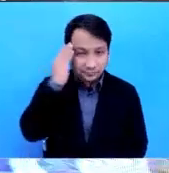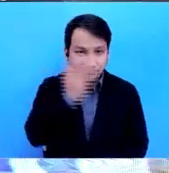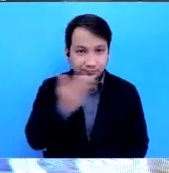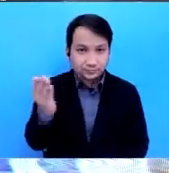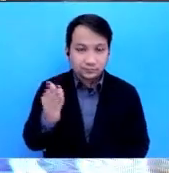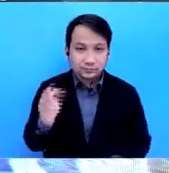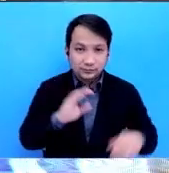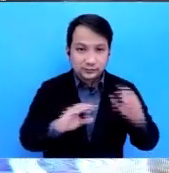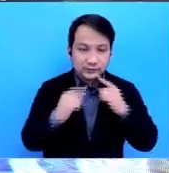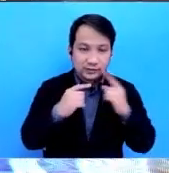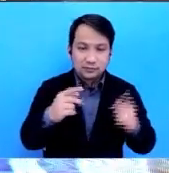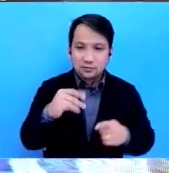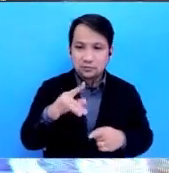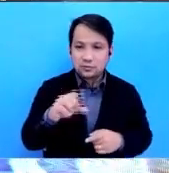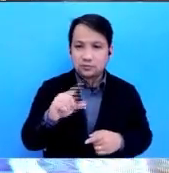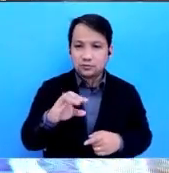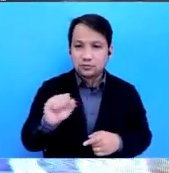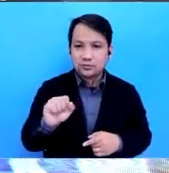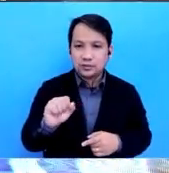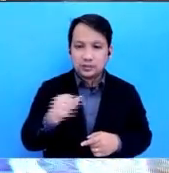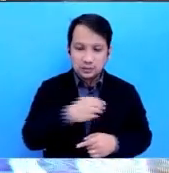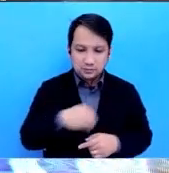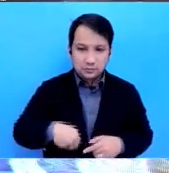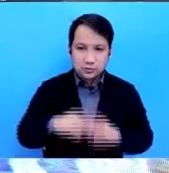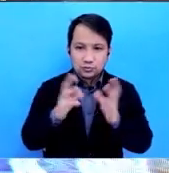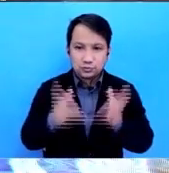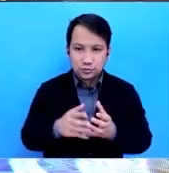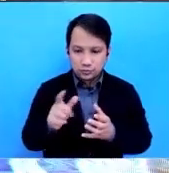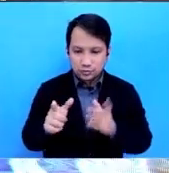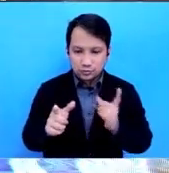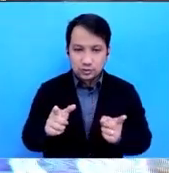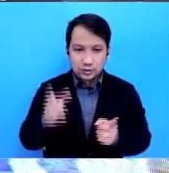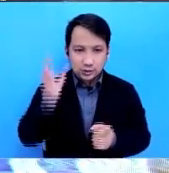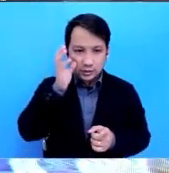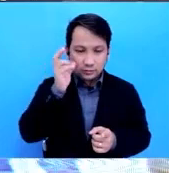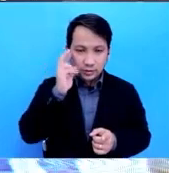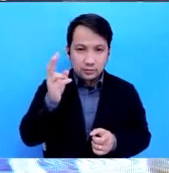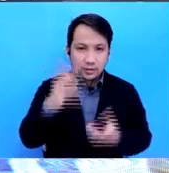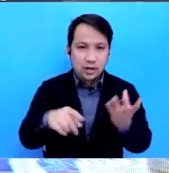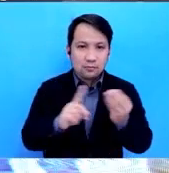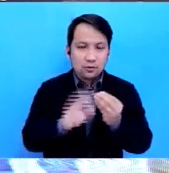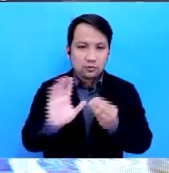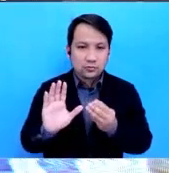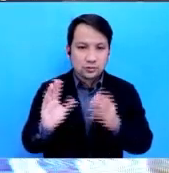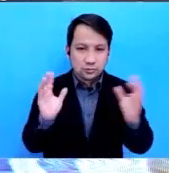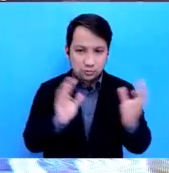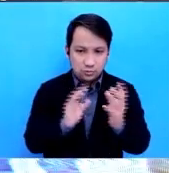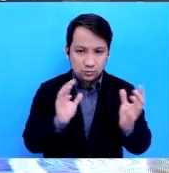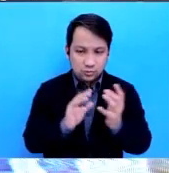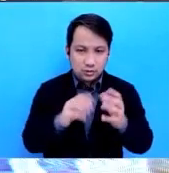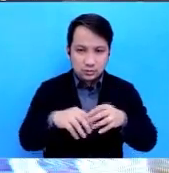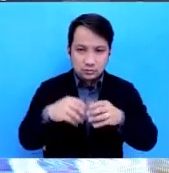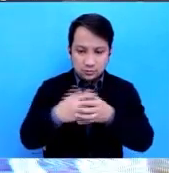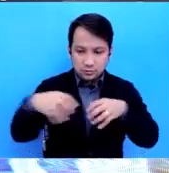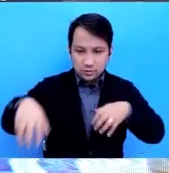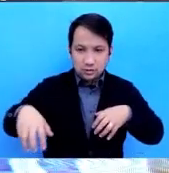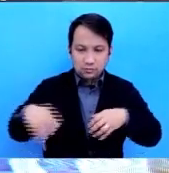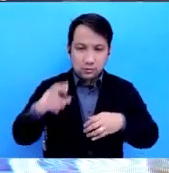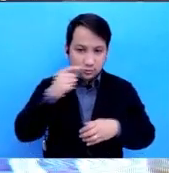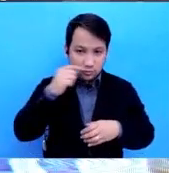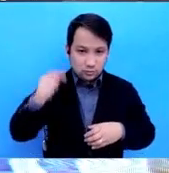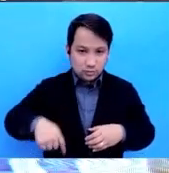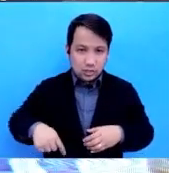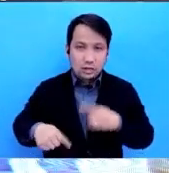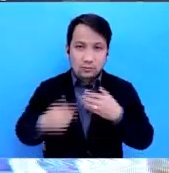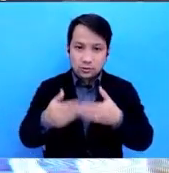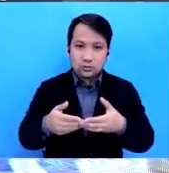Nagkomento ang Polish beauty queen at Miss World 2021 Karolina Bielawska sa gulong nangyayari sa kapitbahay nilang Ukraine. Samantala, to